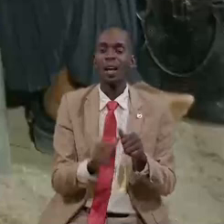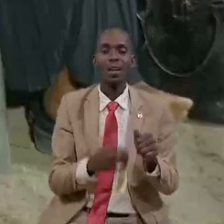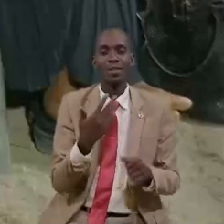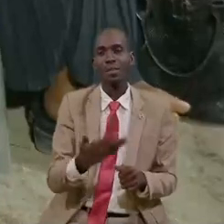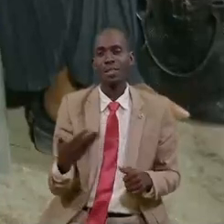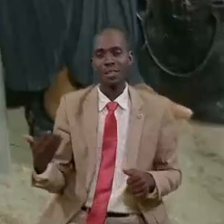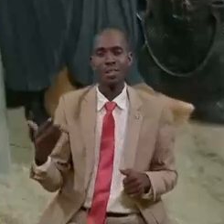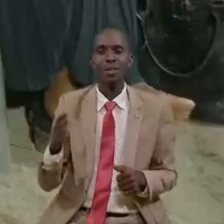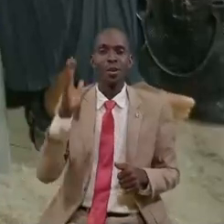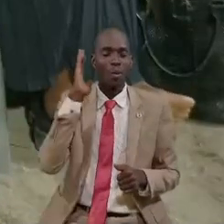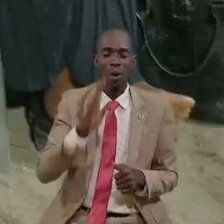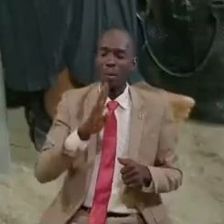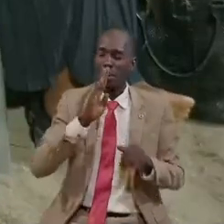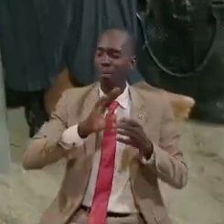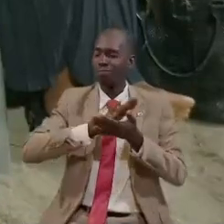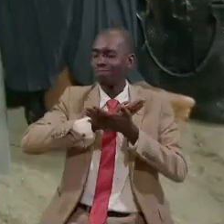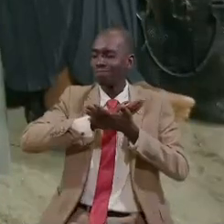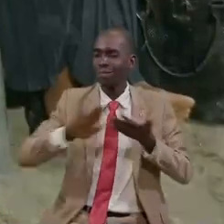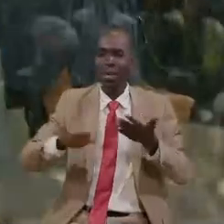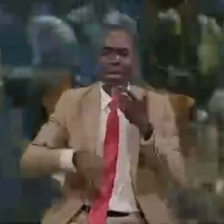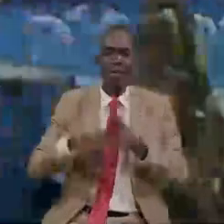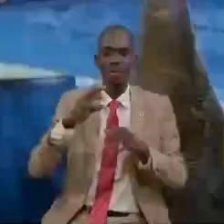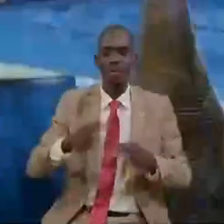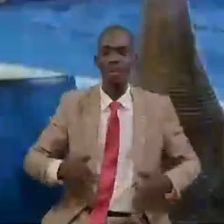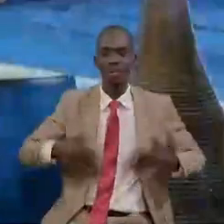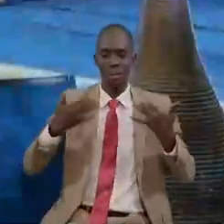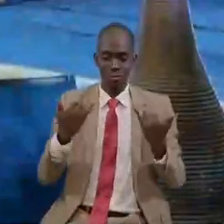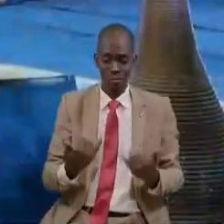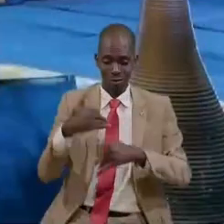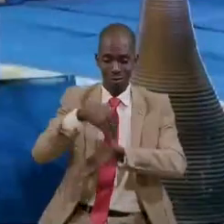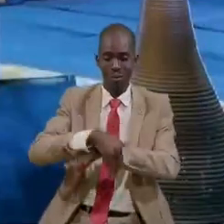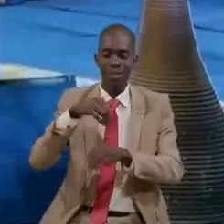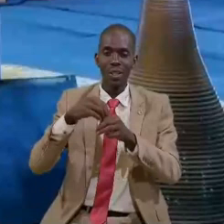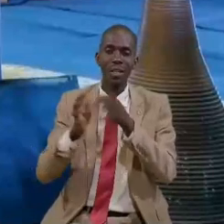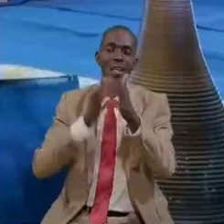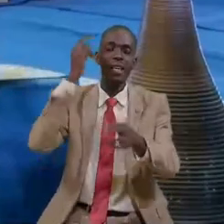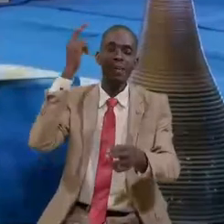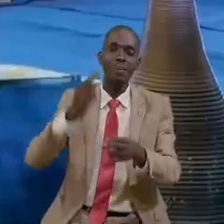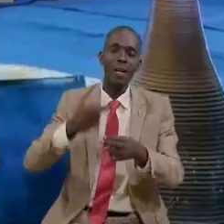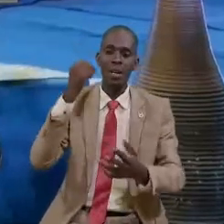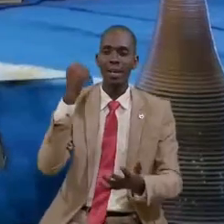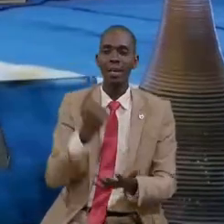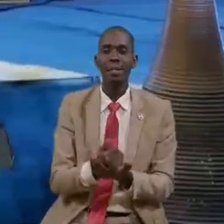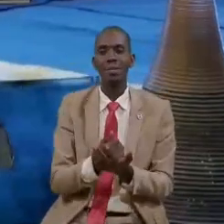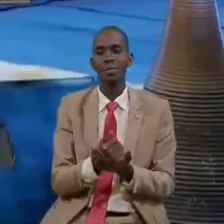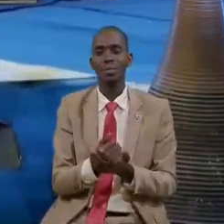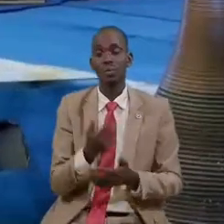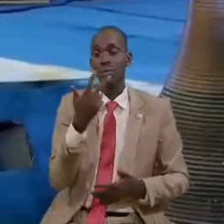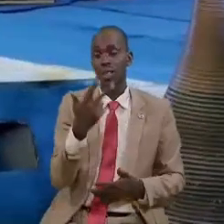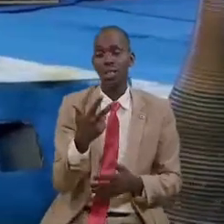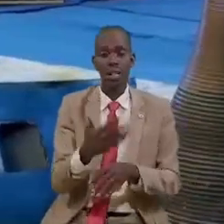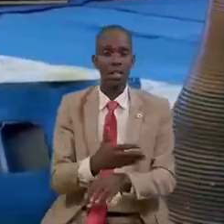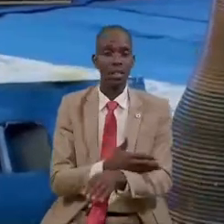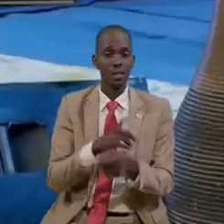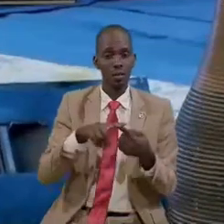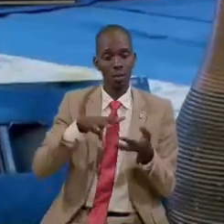tout sera nettoyé, ôté de votre vie, même ce soir, au nom de Jésus. Nous allons voir trois